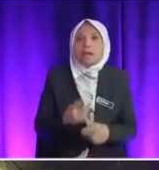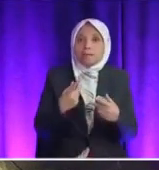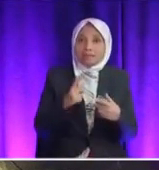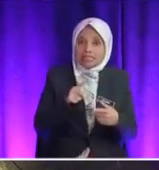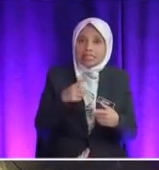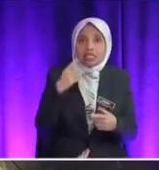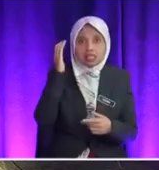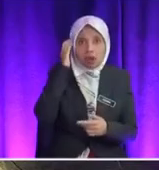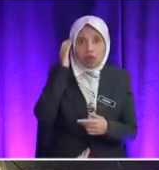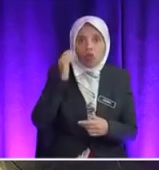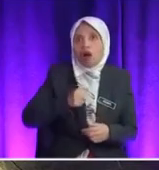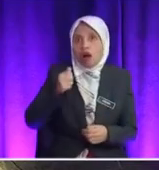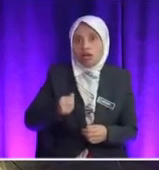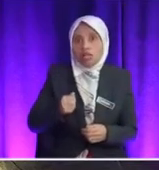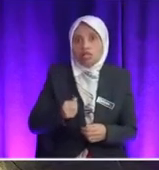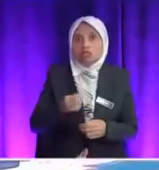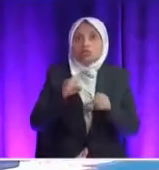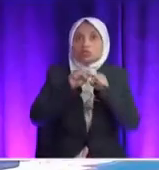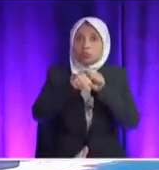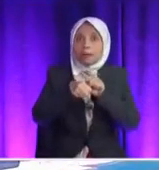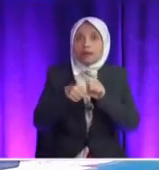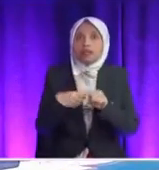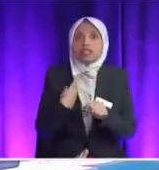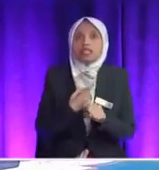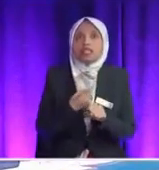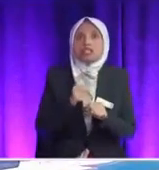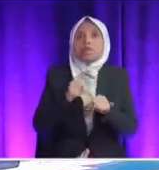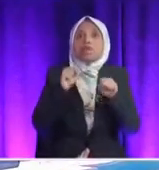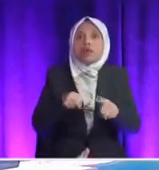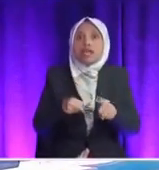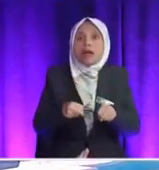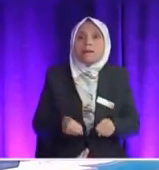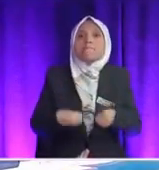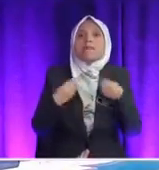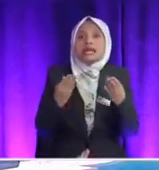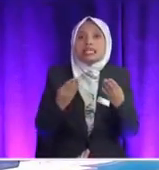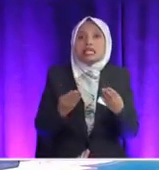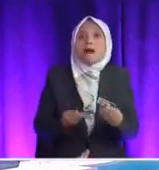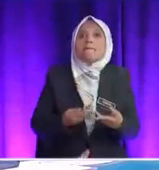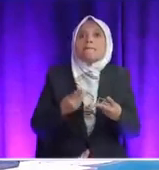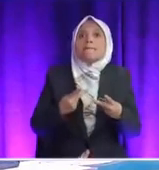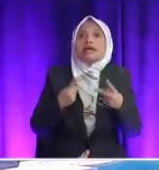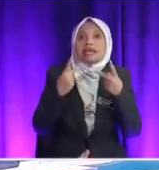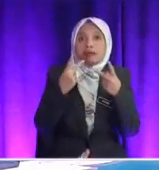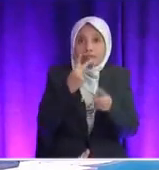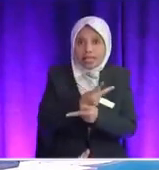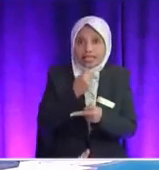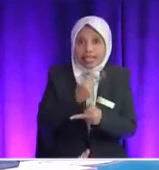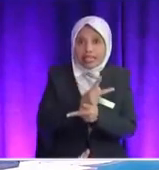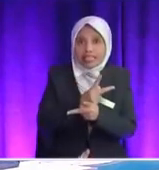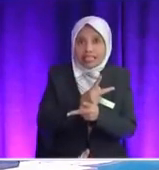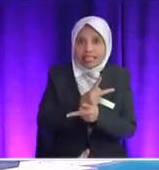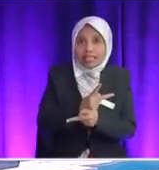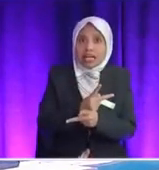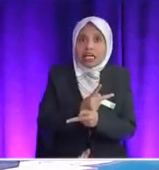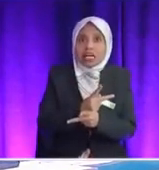mengenal semua lautan ini supaya kita memberikan perfect Matan cucian credo kepada pelanggan